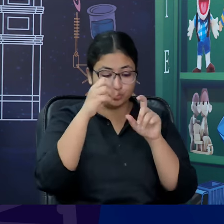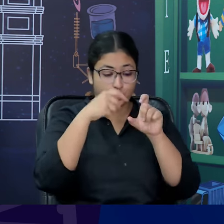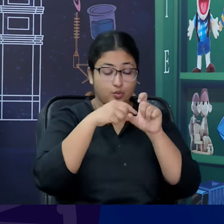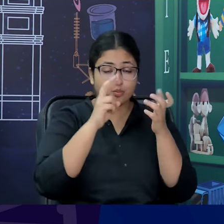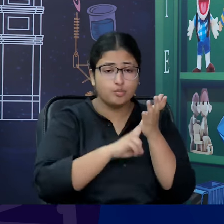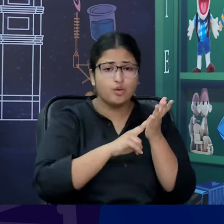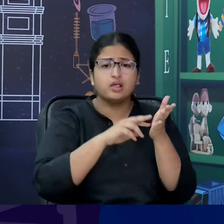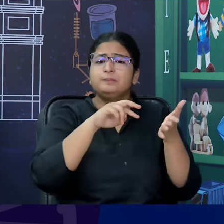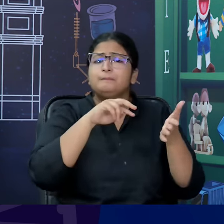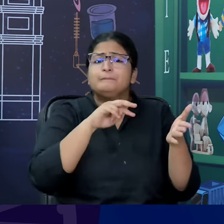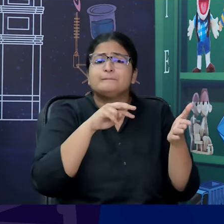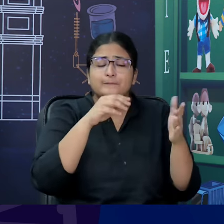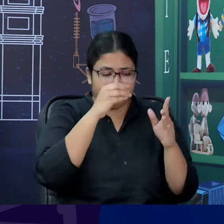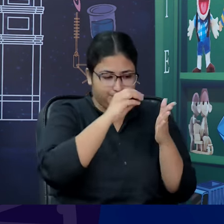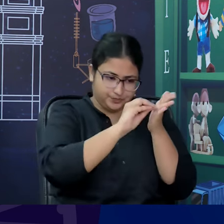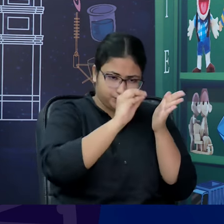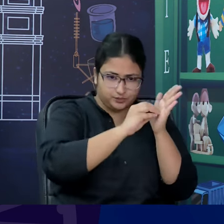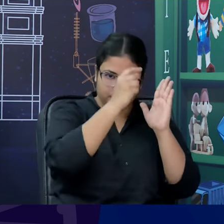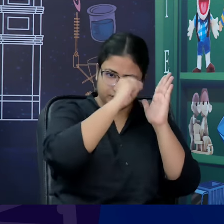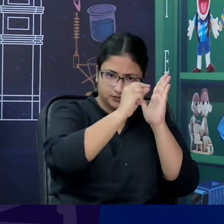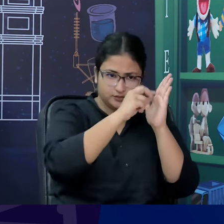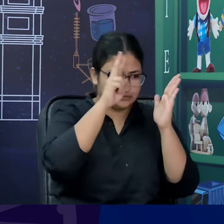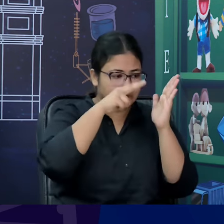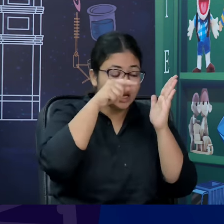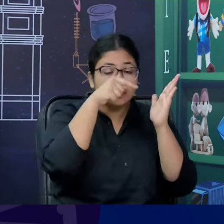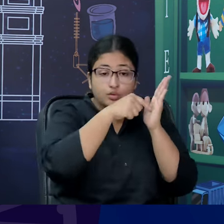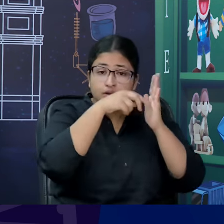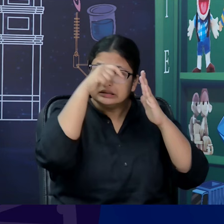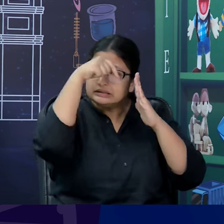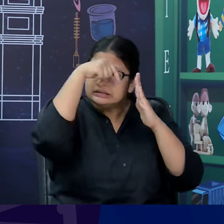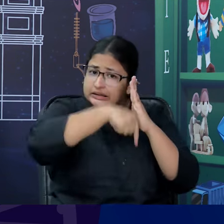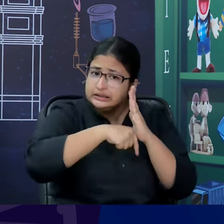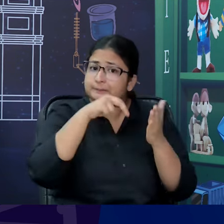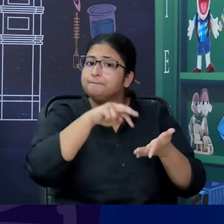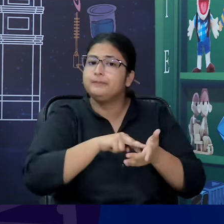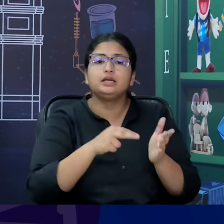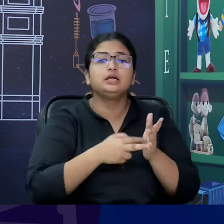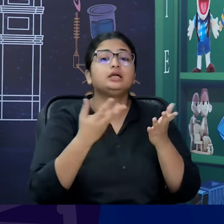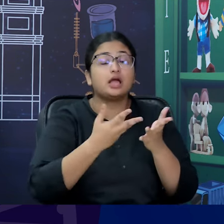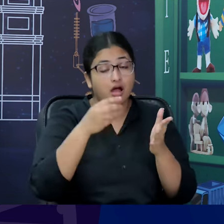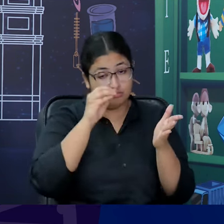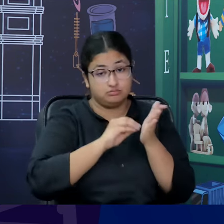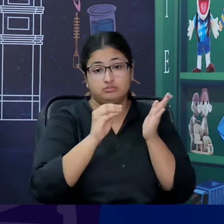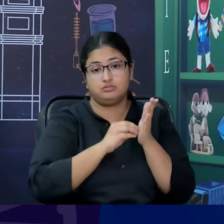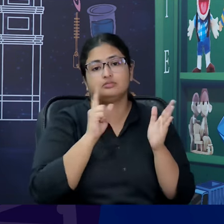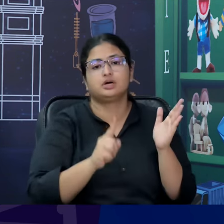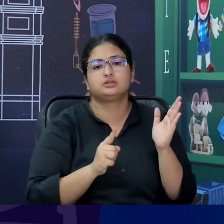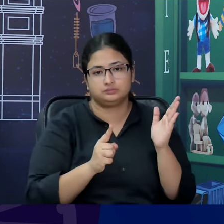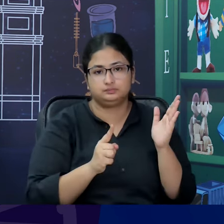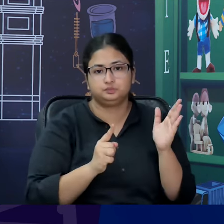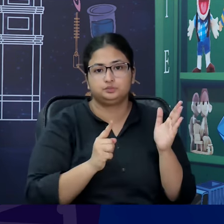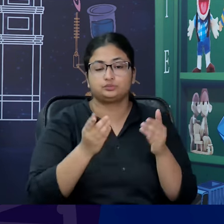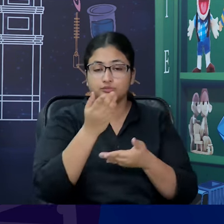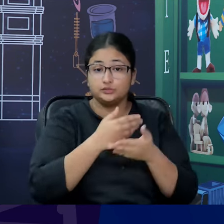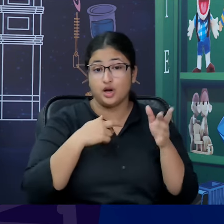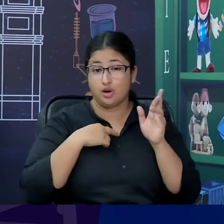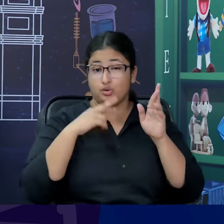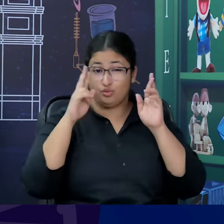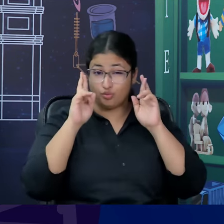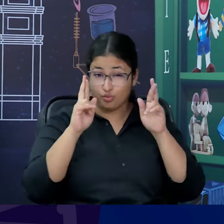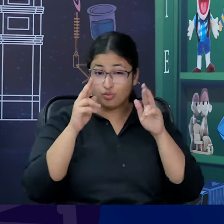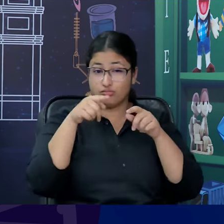चाहते हैं यह उद्देश्य जो है अपने उत्तर में जरूर लिखें जी है ना य यह आशा की जाती है